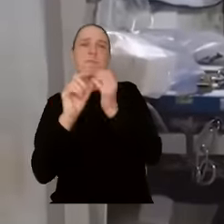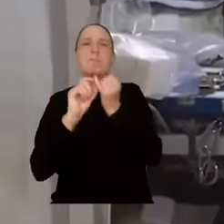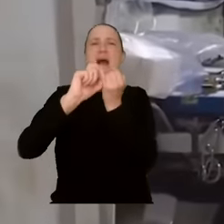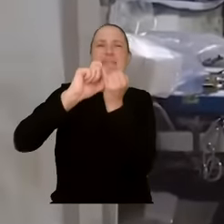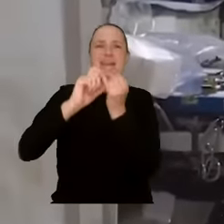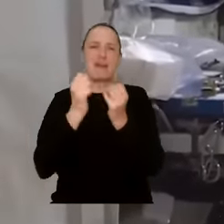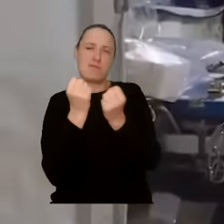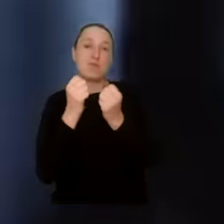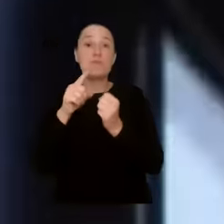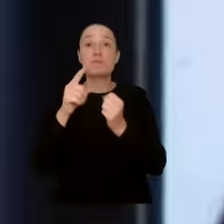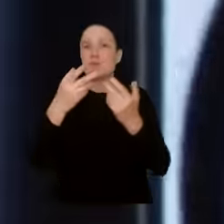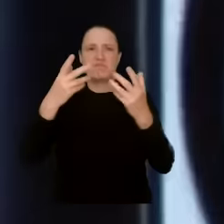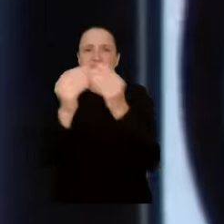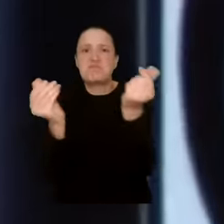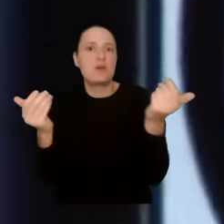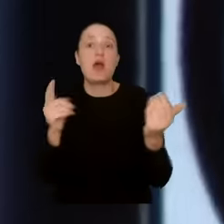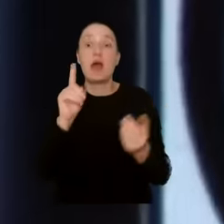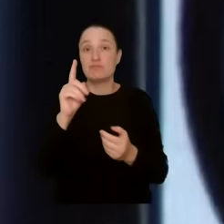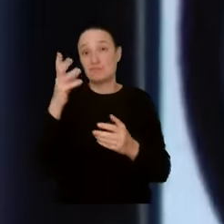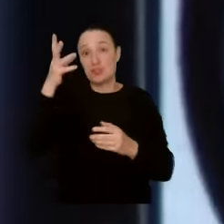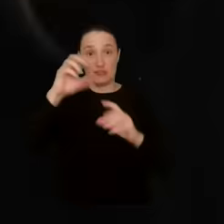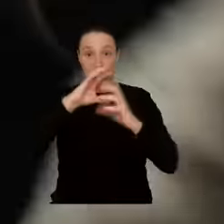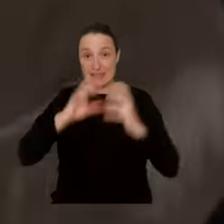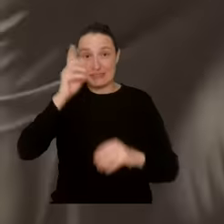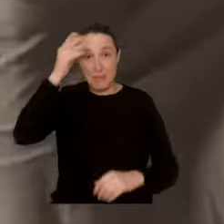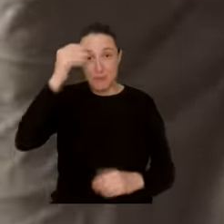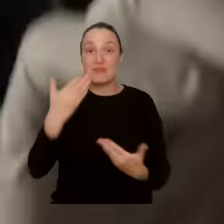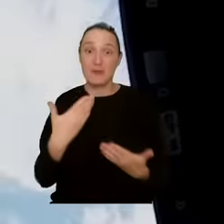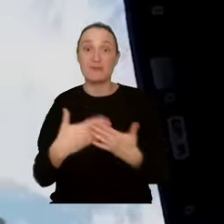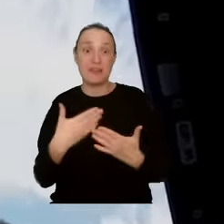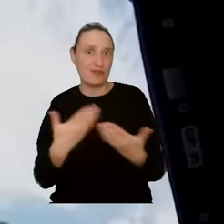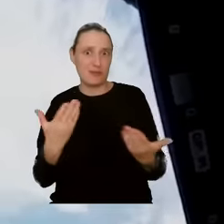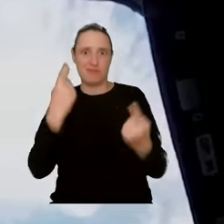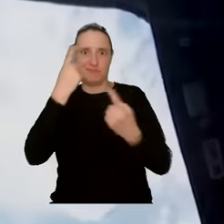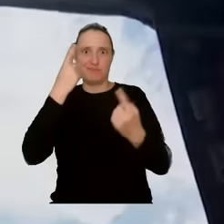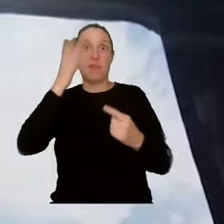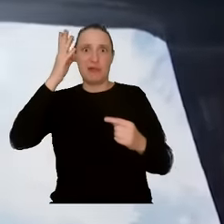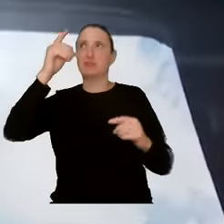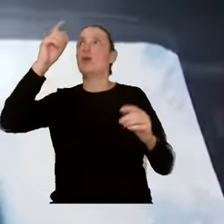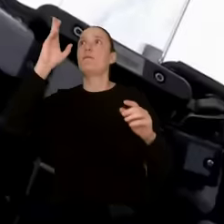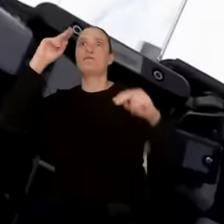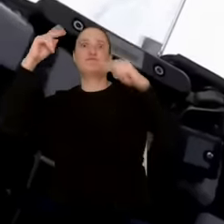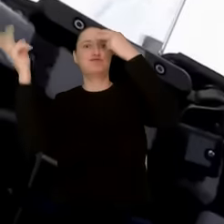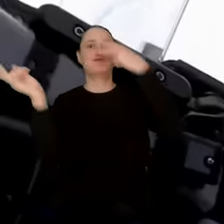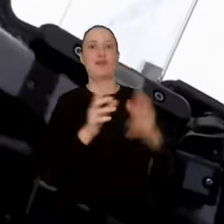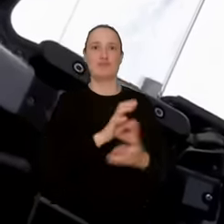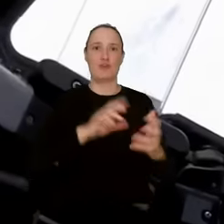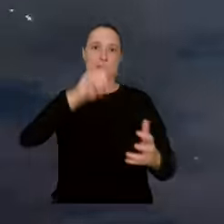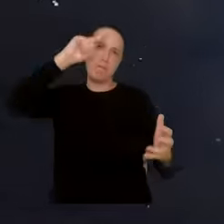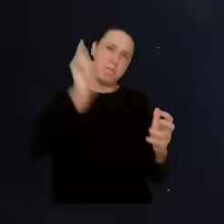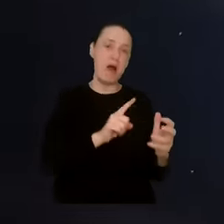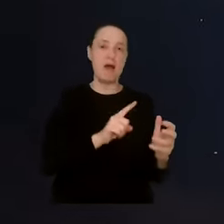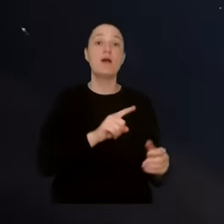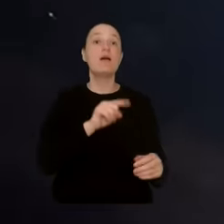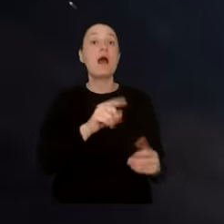i zaginęła w jego odmętach. Świat o niej zupełnie zapomniał, dlatego nikt się nie spodziewał, że kiedyś może powrócić na Ziemię. Do upadku obiektu